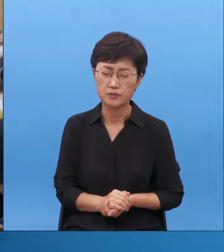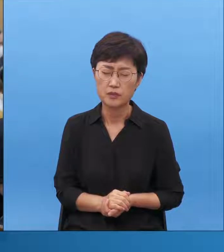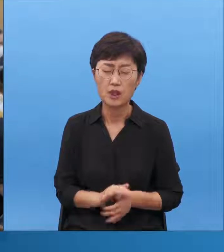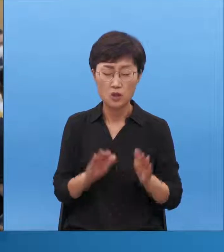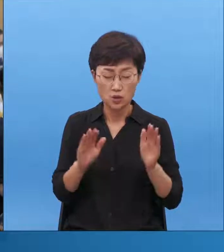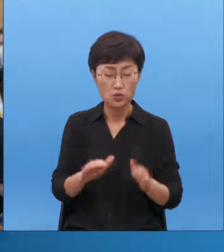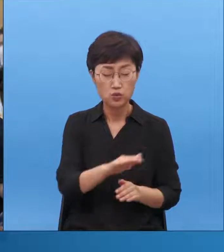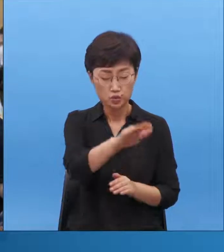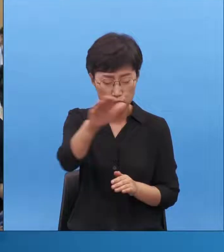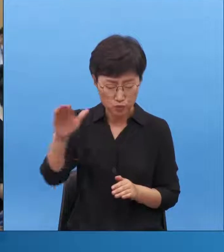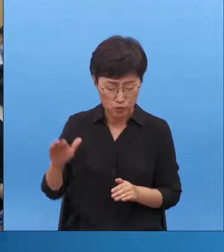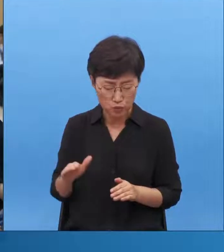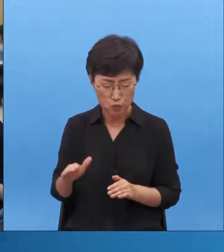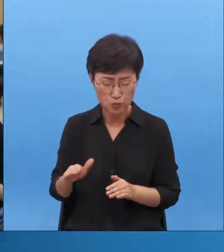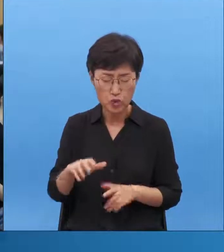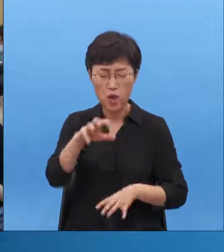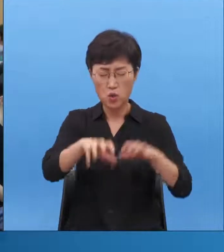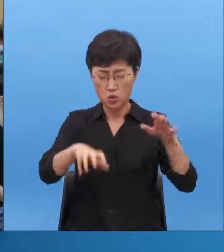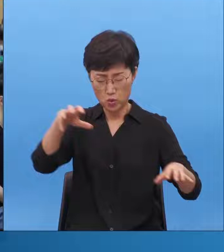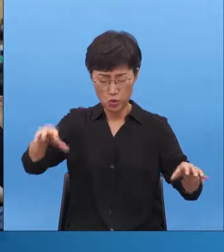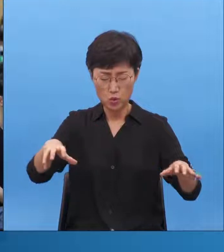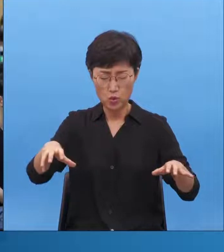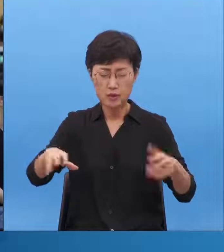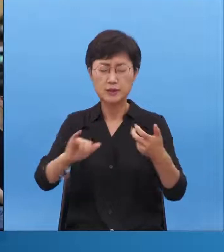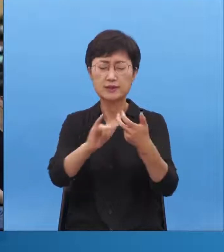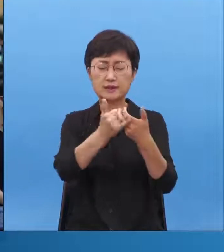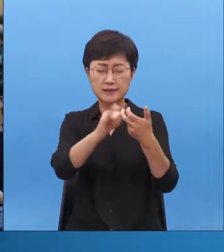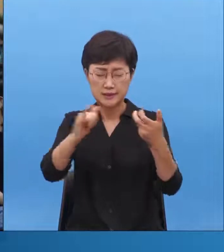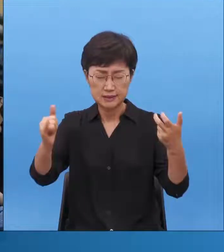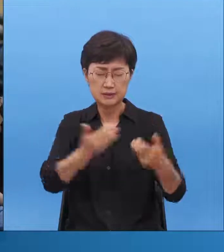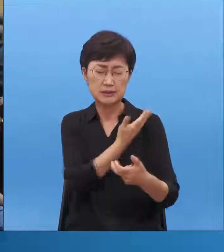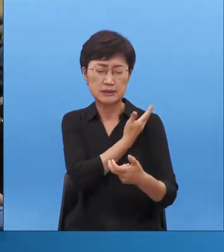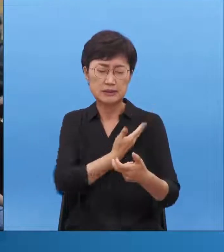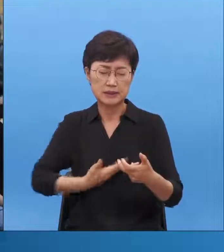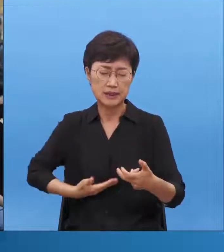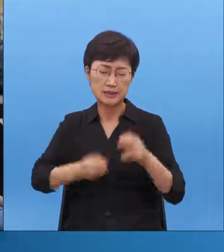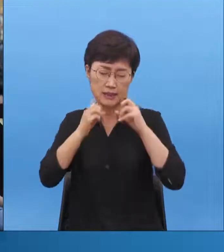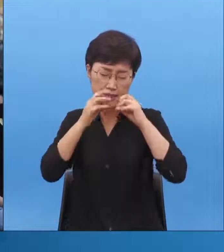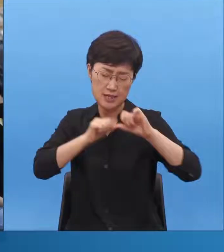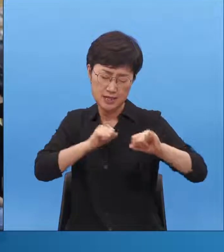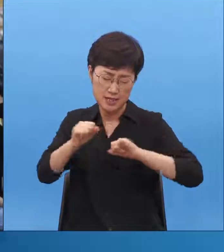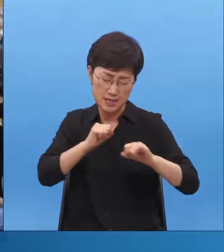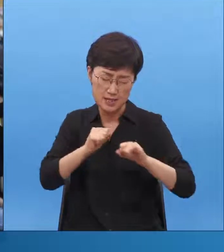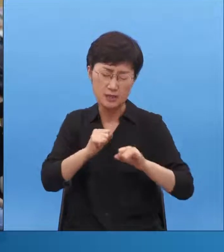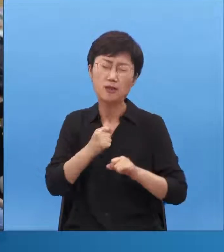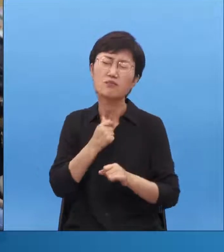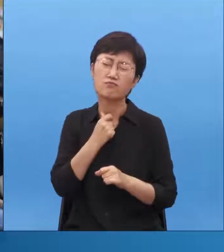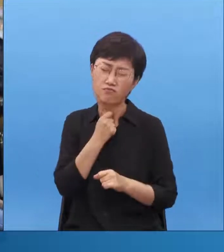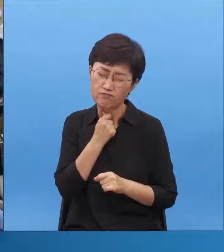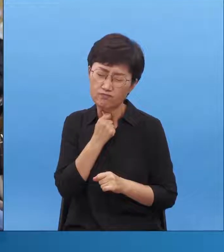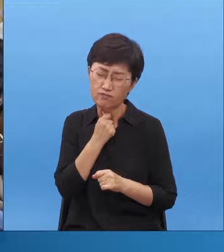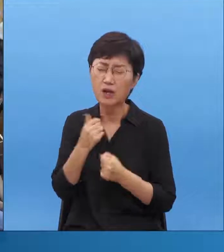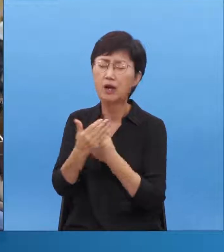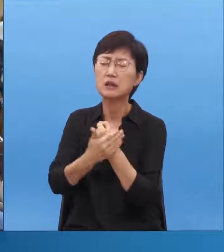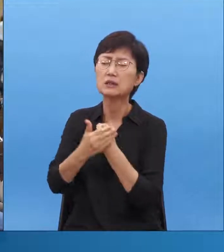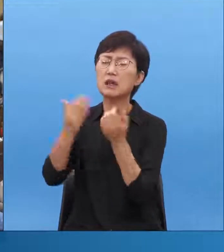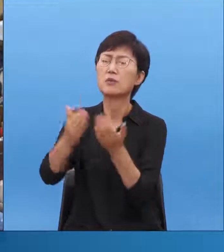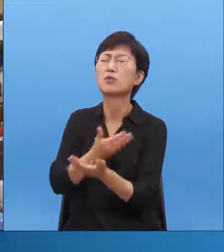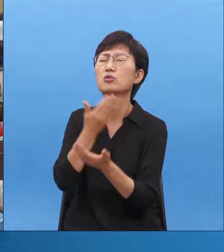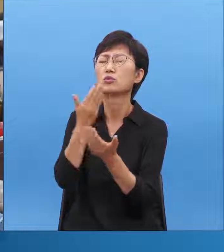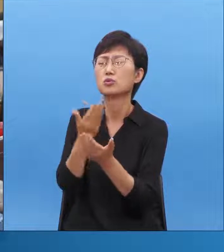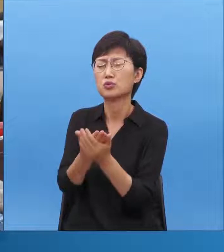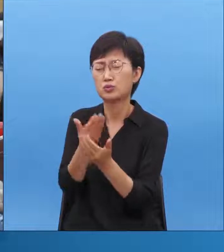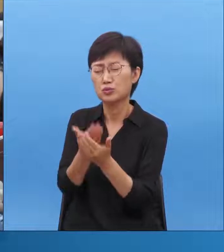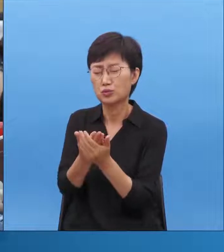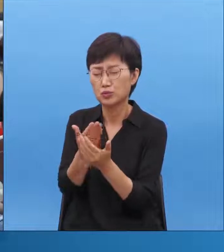현장에 70인 제자 운동이 일어날 수 있도록 하나님 아버지께서 은혜를 주옵시고, May your grace be upon all the fields of the church officers so that